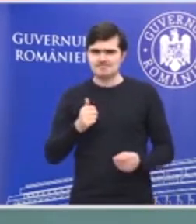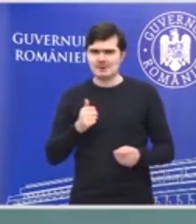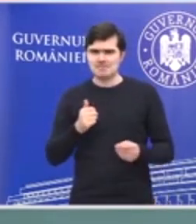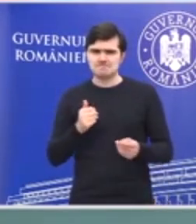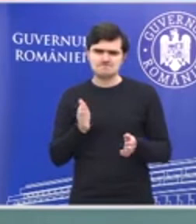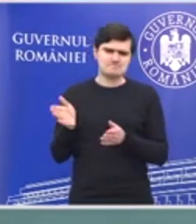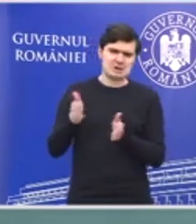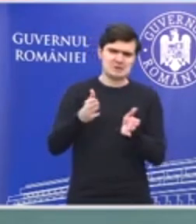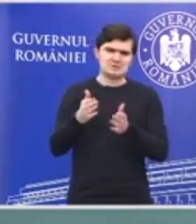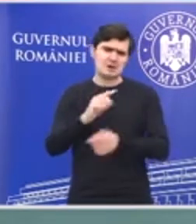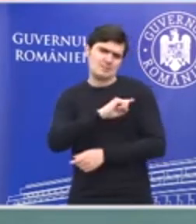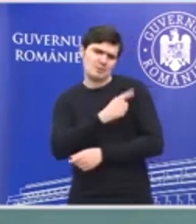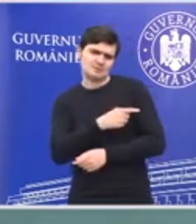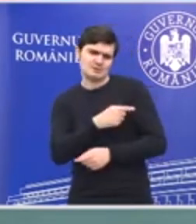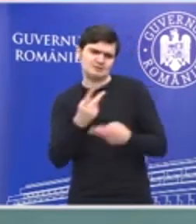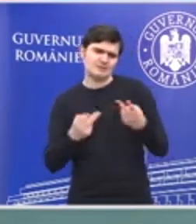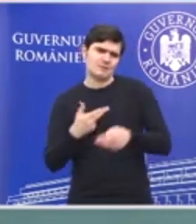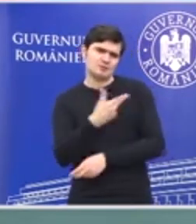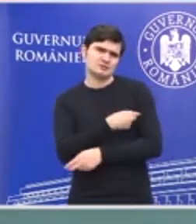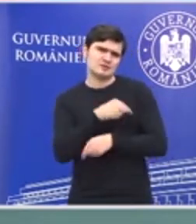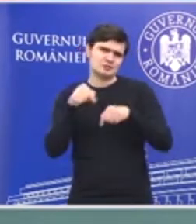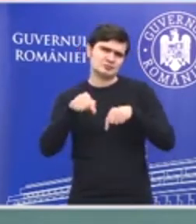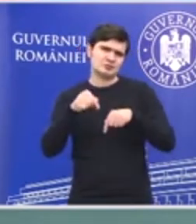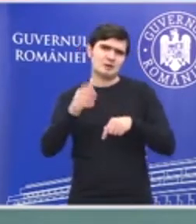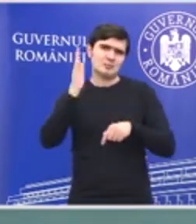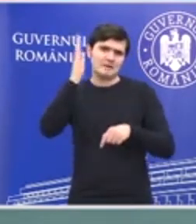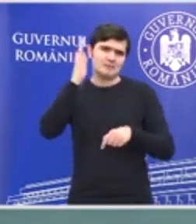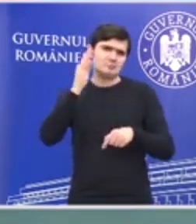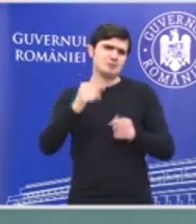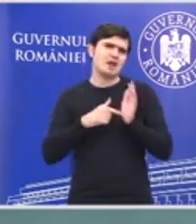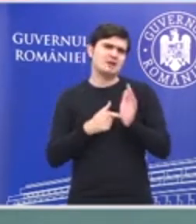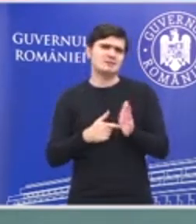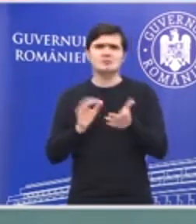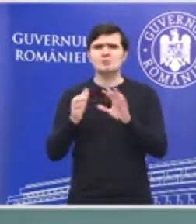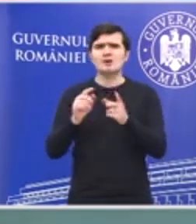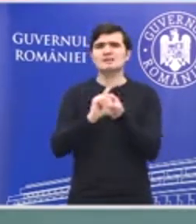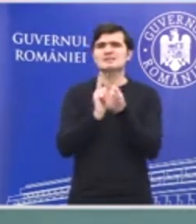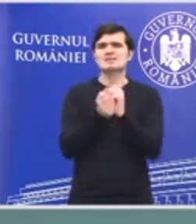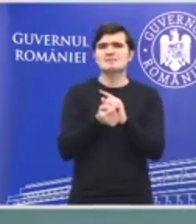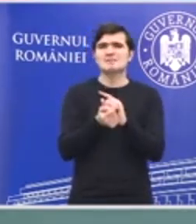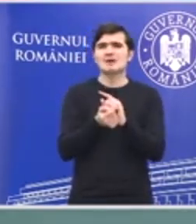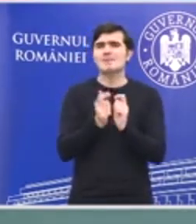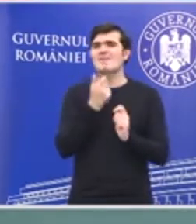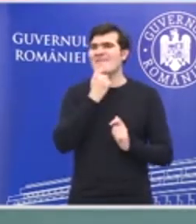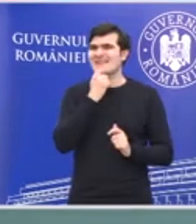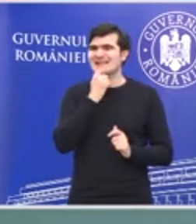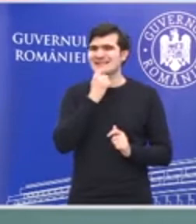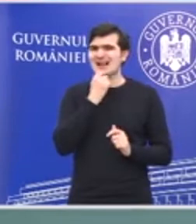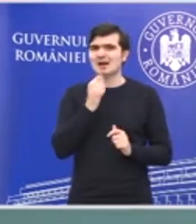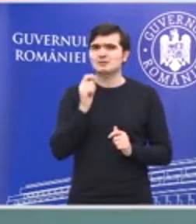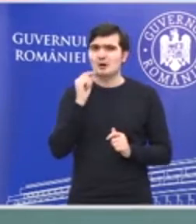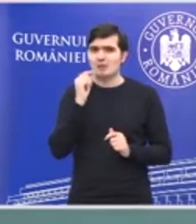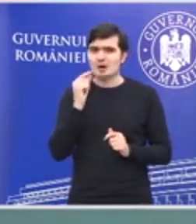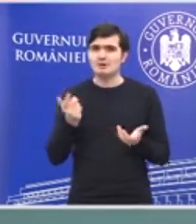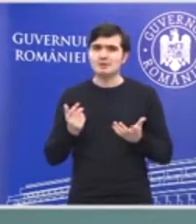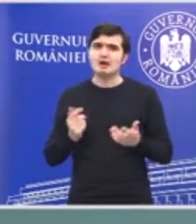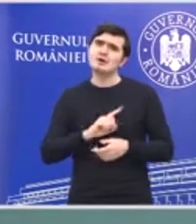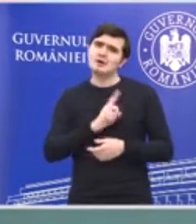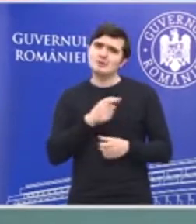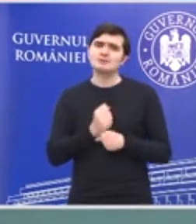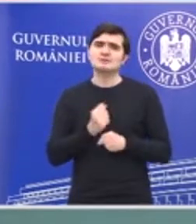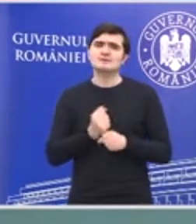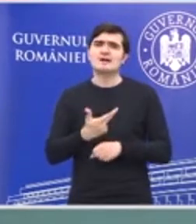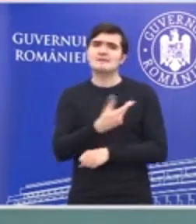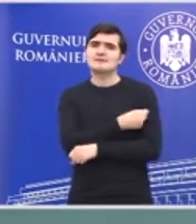acest vaccin de acum înainte se numără și modificarea intervalului de vârstă de la care să fie,